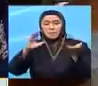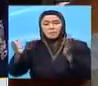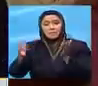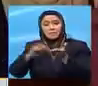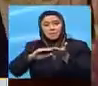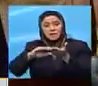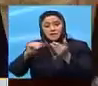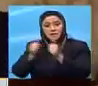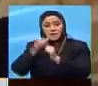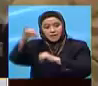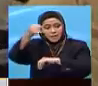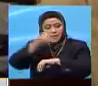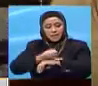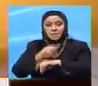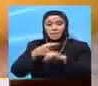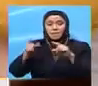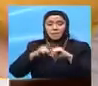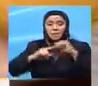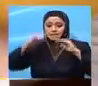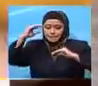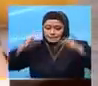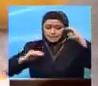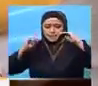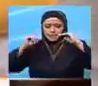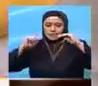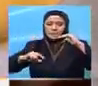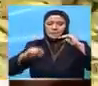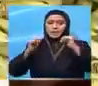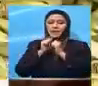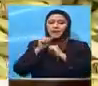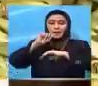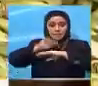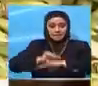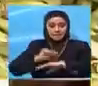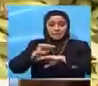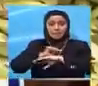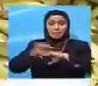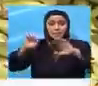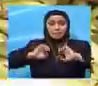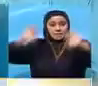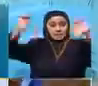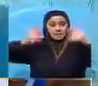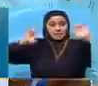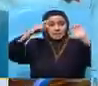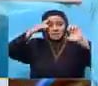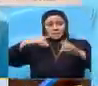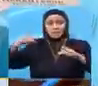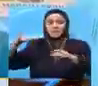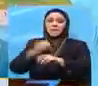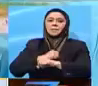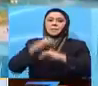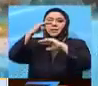juga perlu diseimbangkan dengan amalan senaman untuk mendapatkan kesihatan tubuh yang baik.